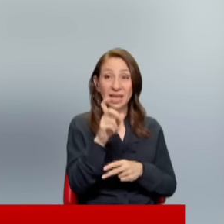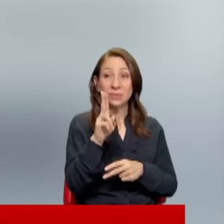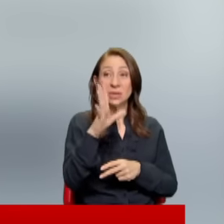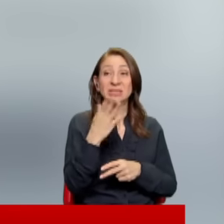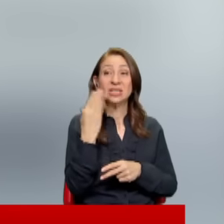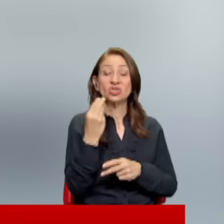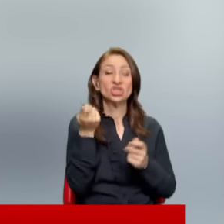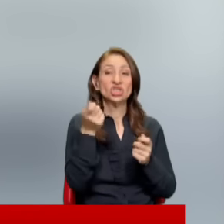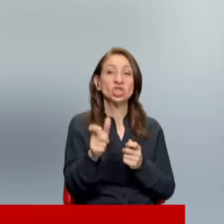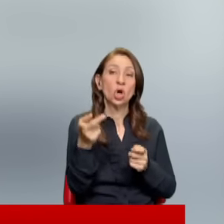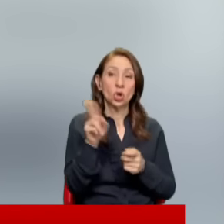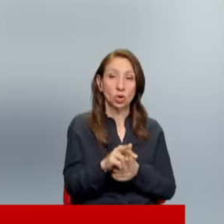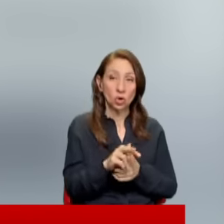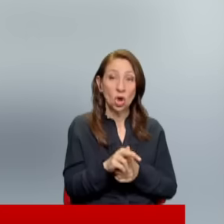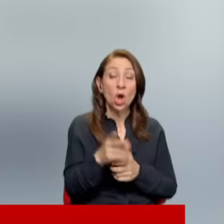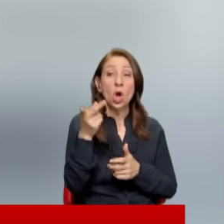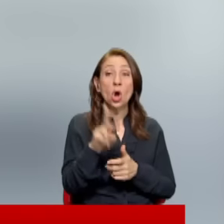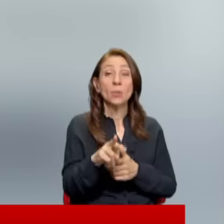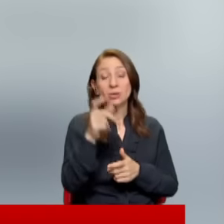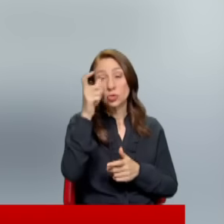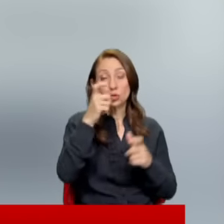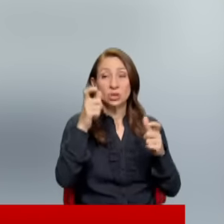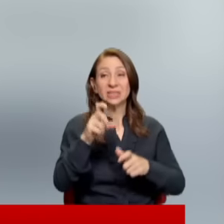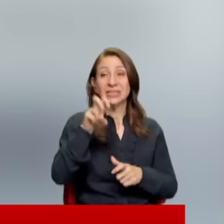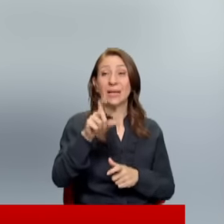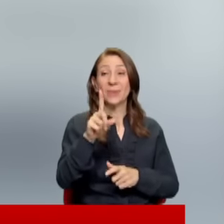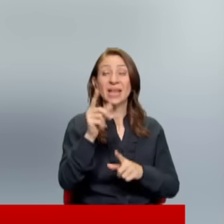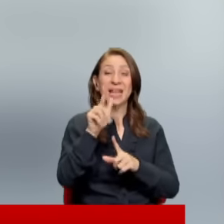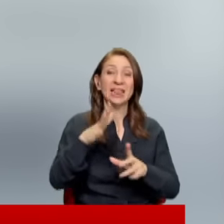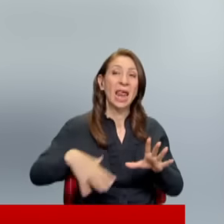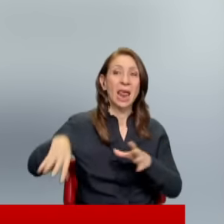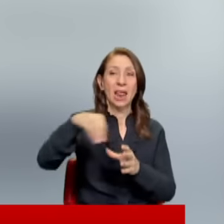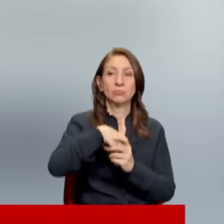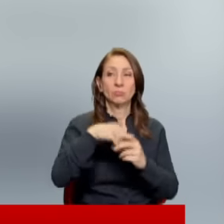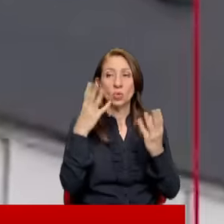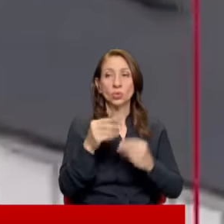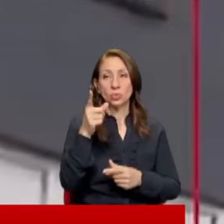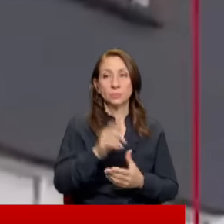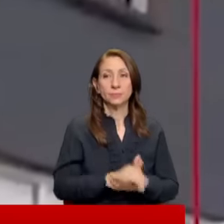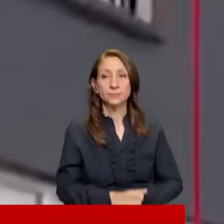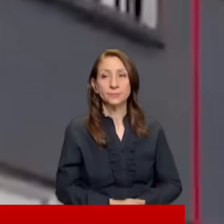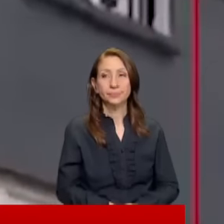2013-2020 yaşamını yitirdi ölümler Türkiye'nin 81 ilinin tamamında